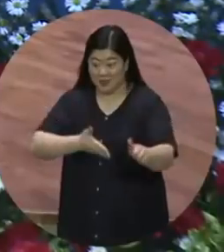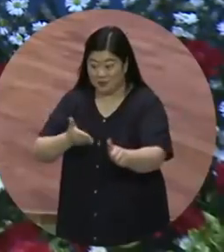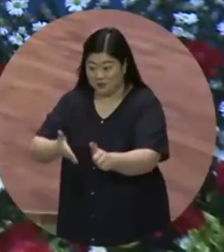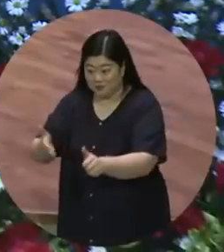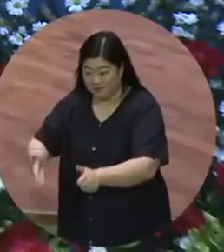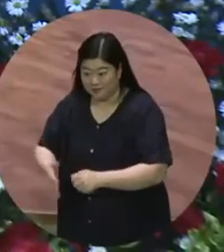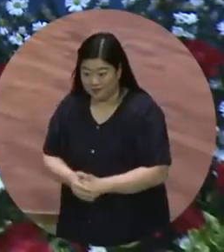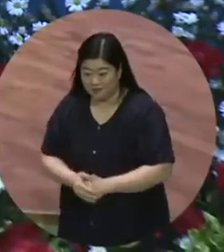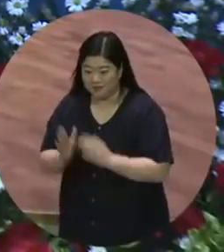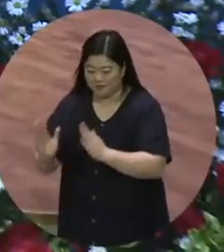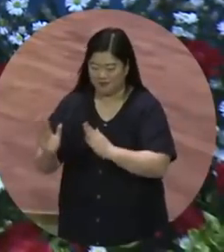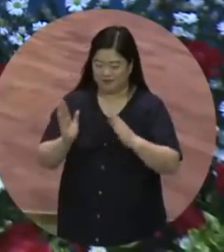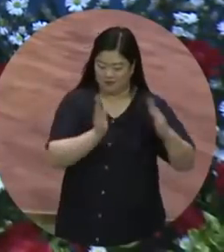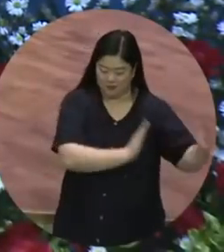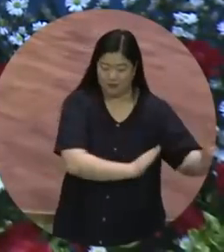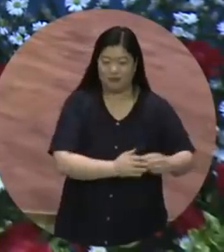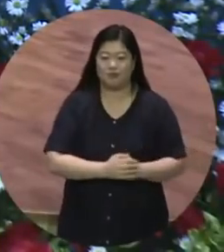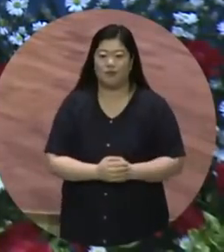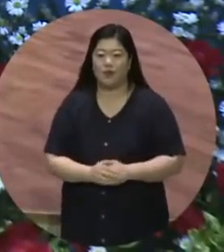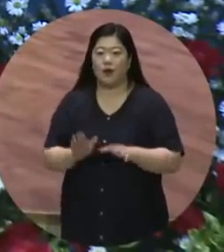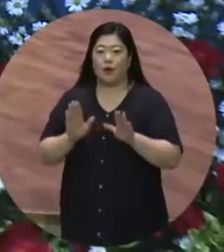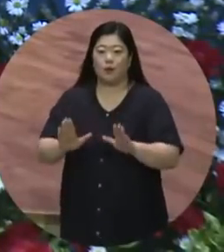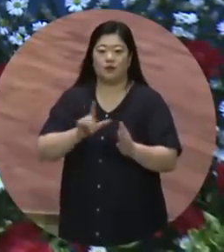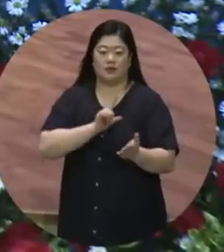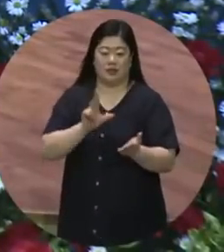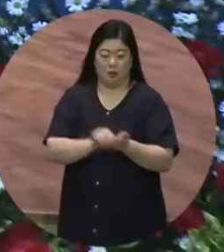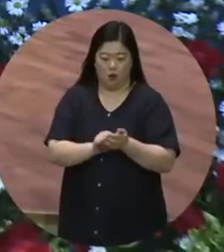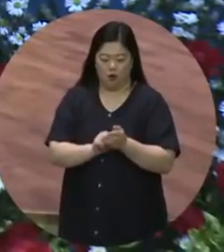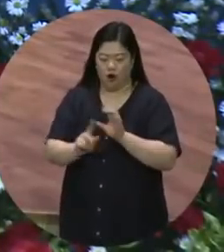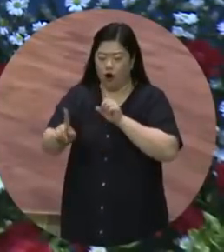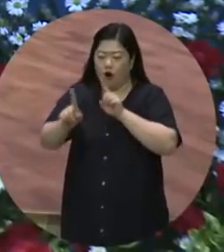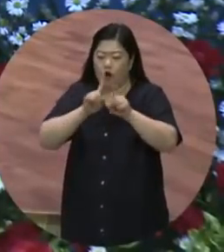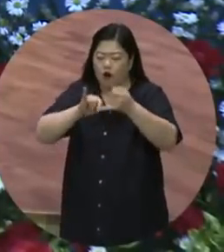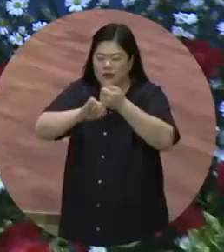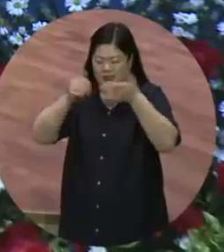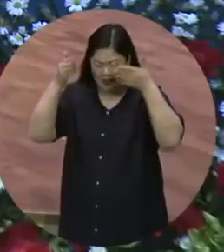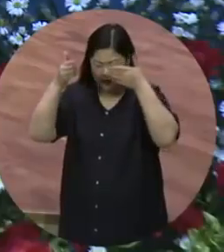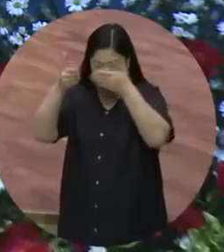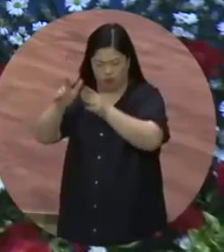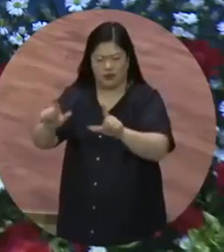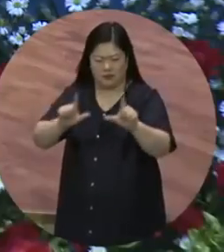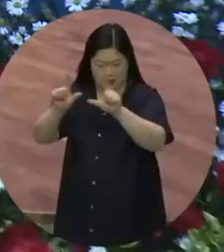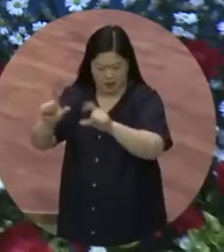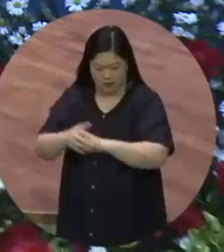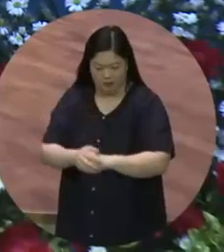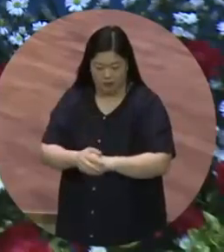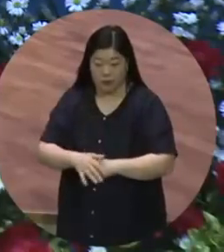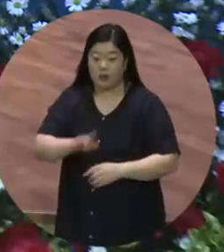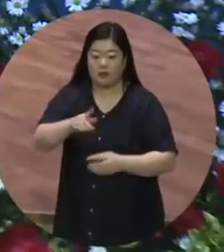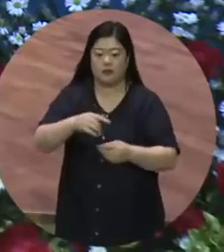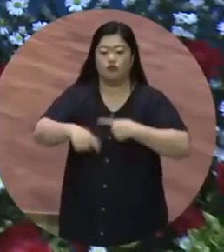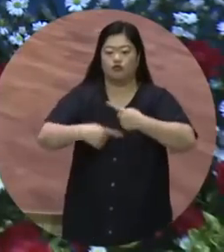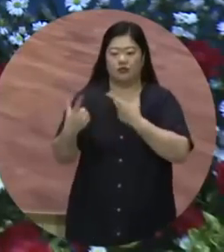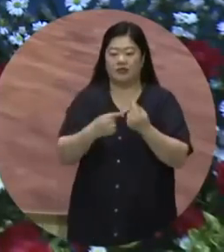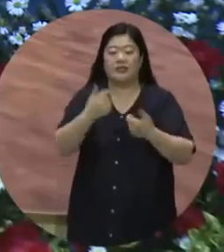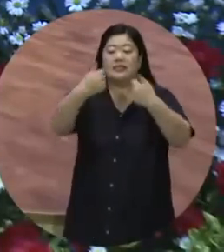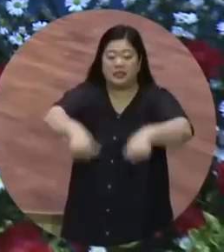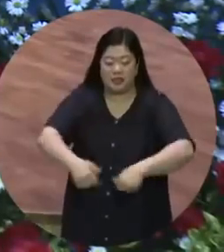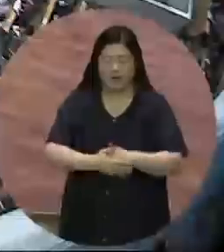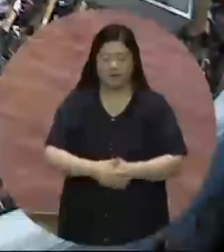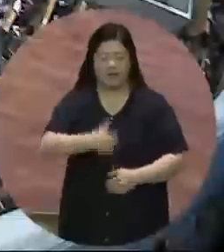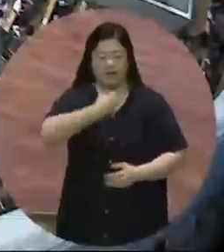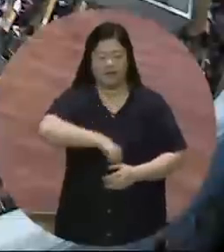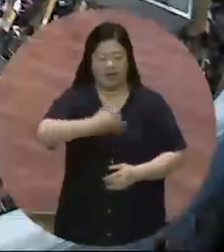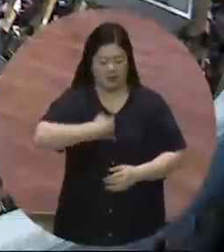읽어드린 말씀 가지고 언약에 집중된 삶이라는 점을 말씀드려 먼저 소리 인사합시다. 자녀들에게 언약을 전달합시다.